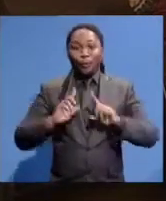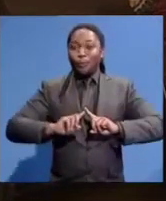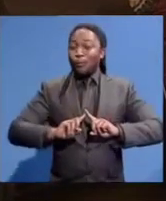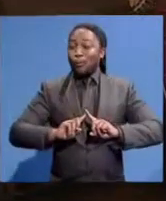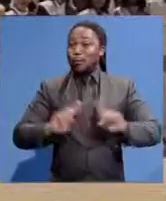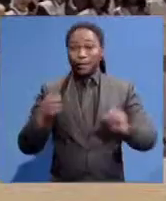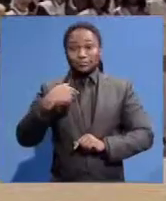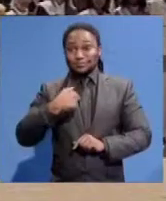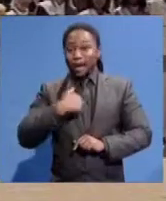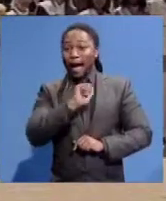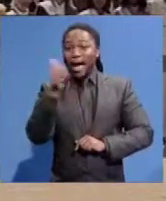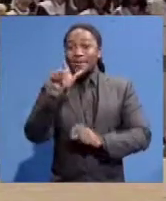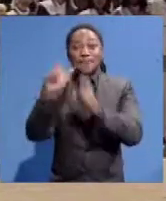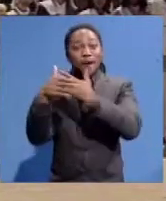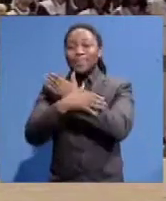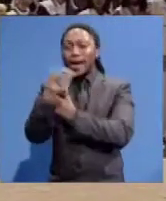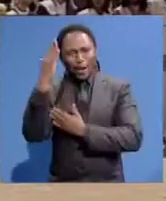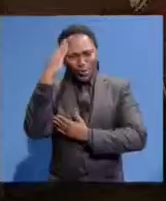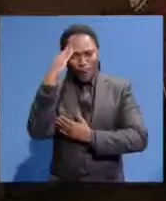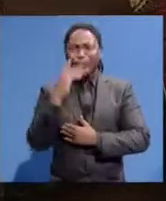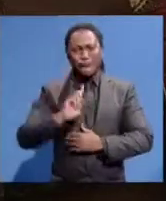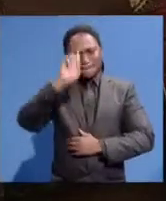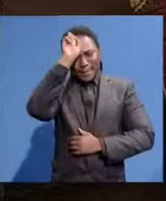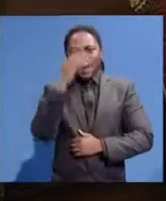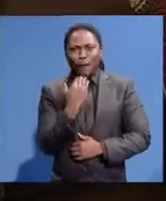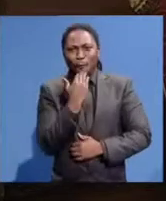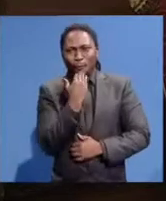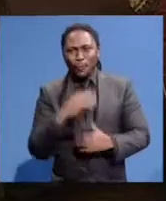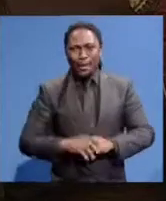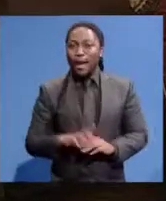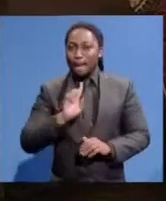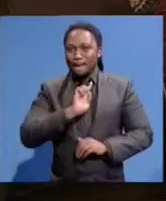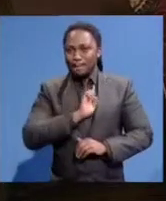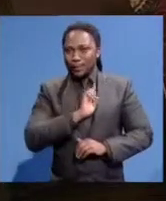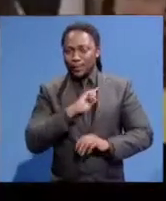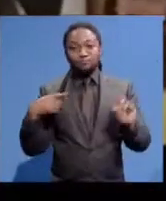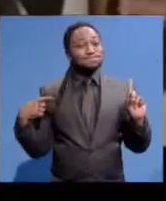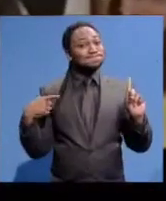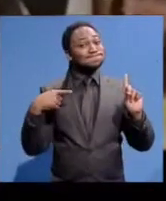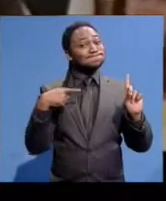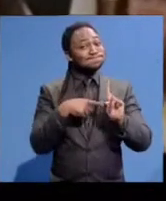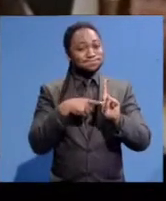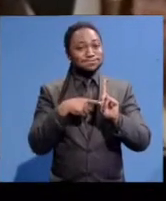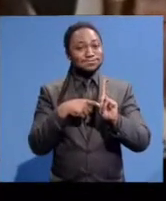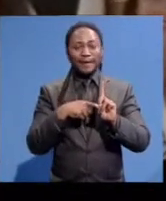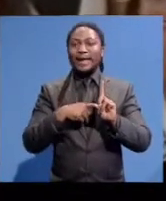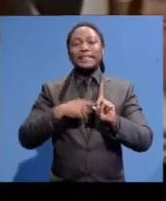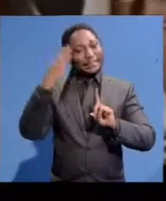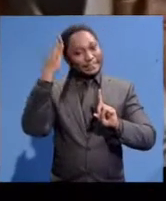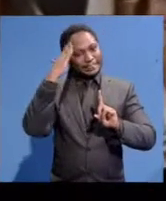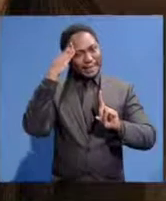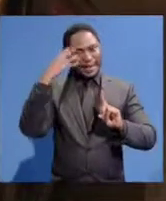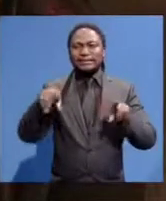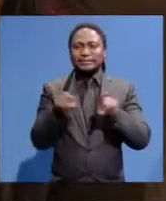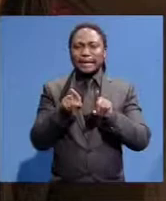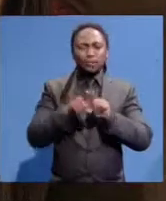meisie het geweet wie Nelson Mandela was. En dit was, dink ek, hulle hoogtepunt van die hele kompetisie. Hy kon eintlik daai aand by die kroning van die